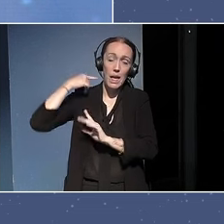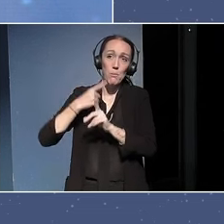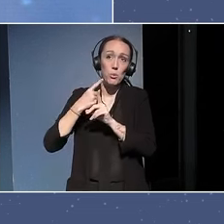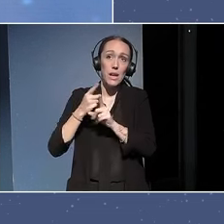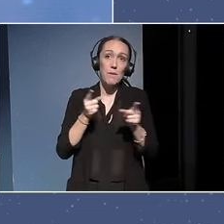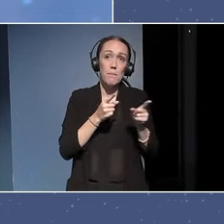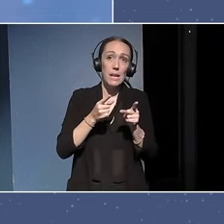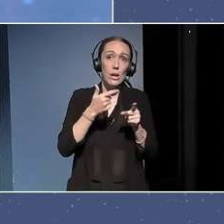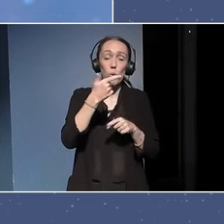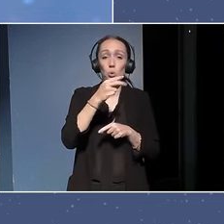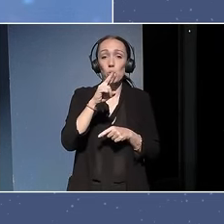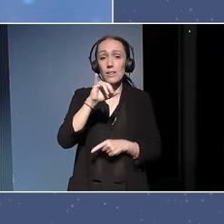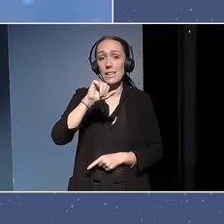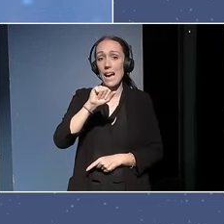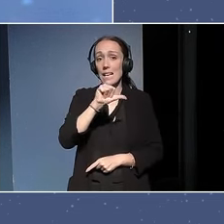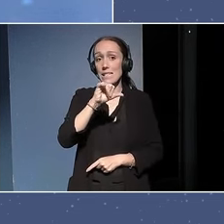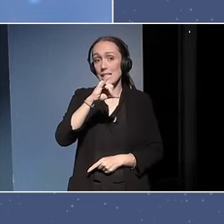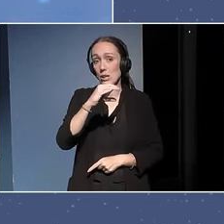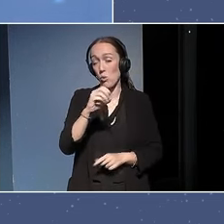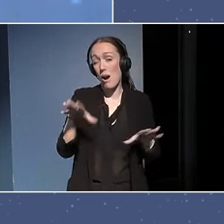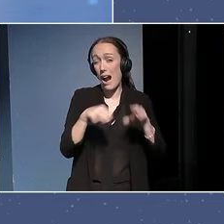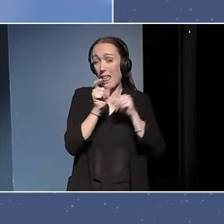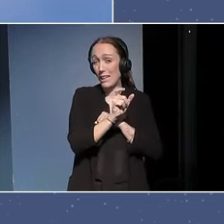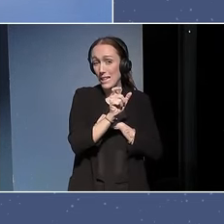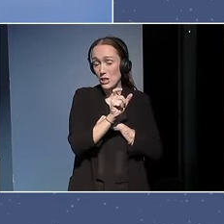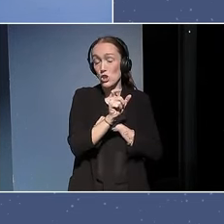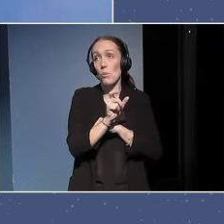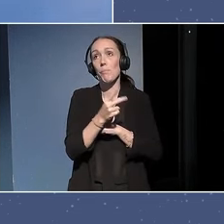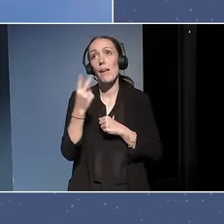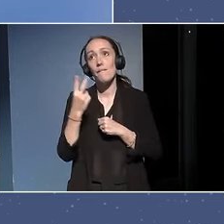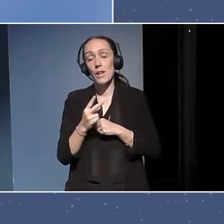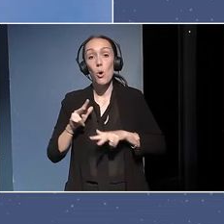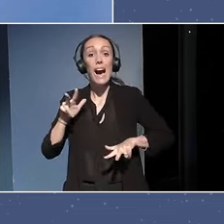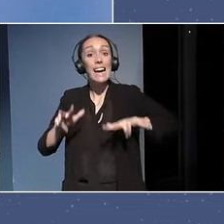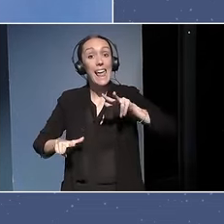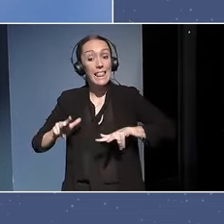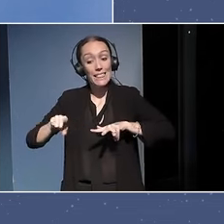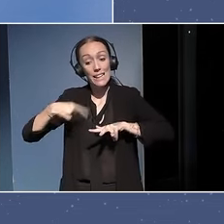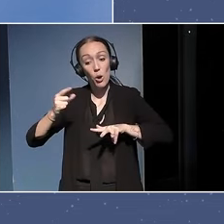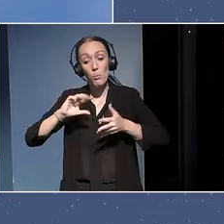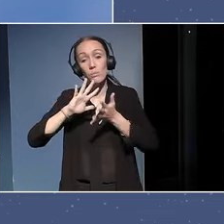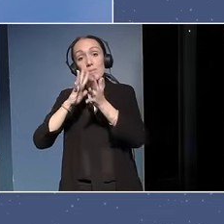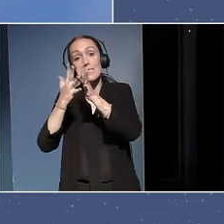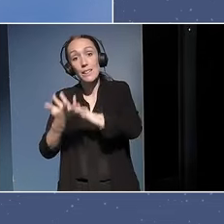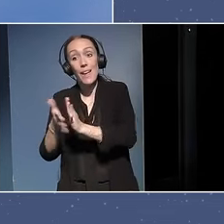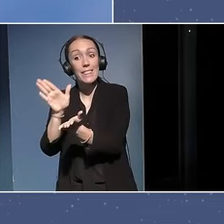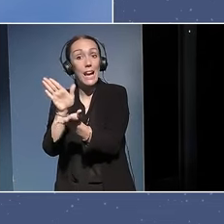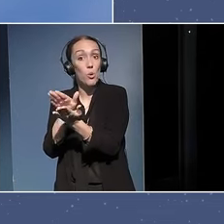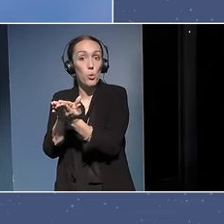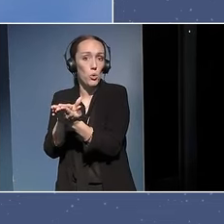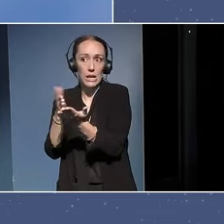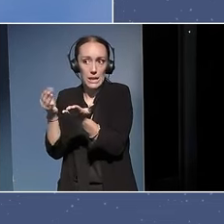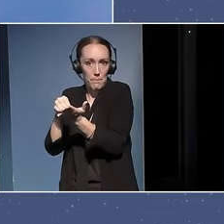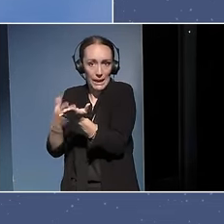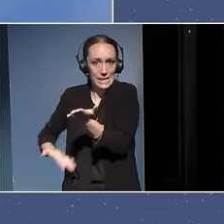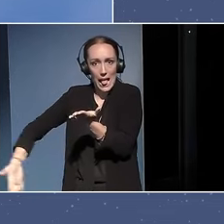triassico quindi i rettili che hanno poi dato origine ai coccodrilli che stanno intorno a noi